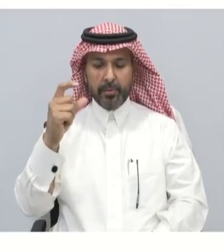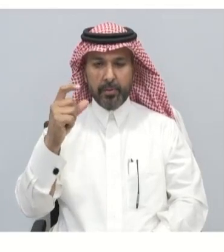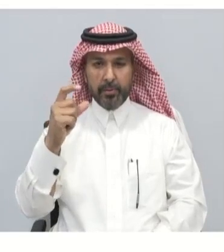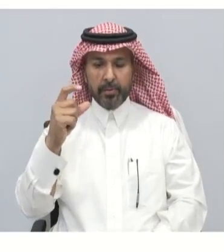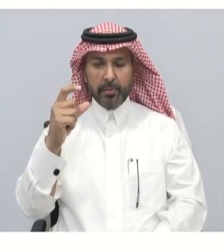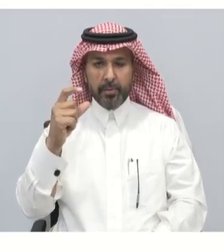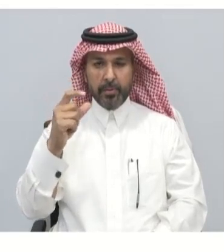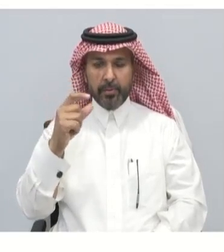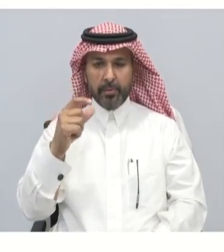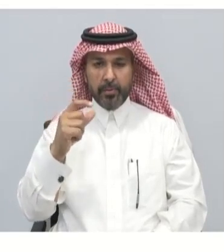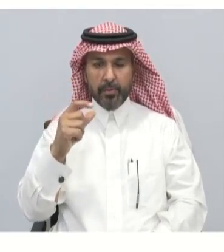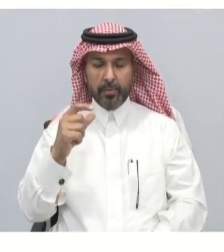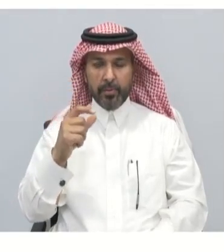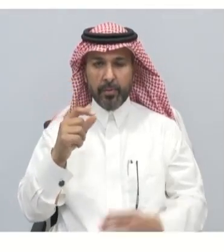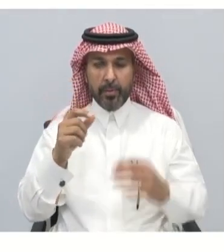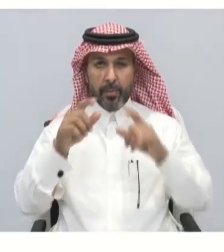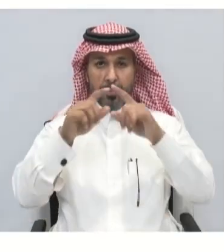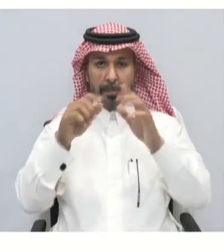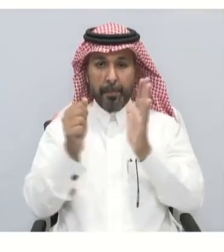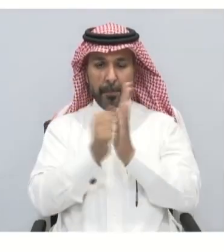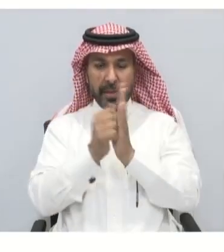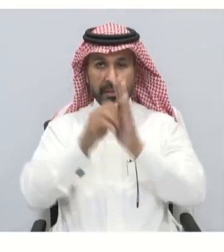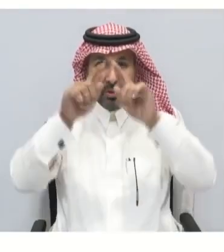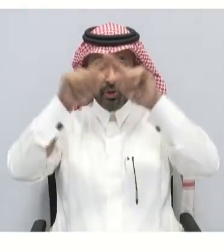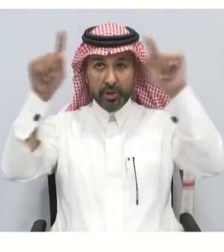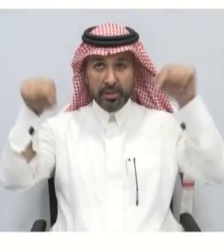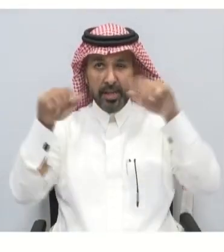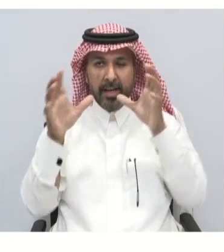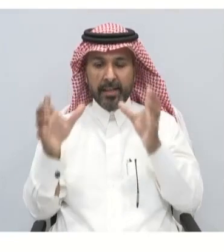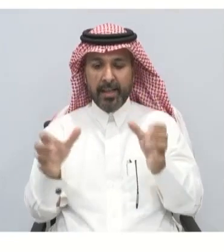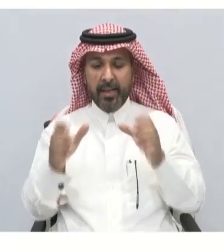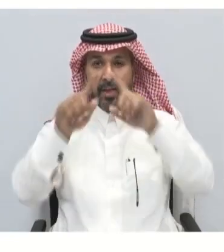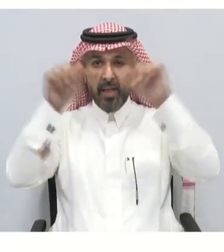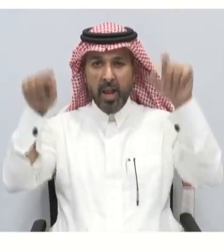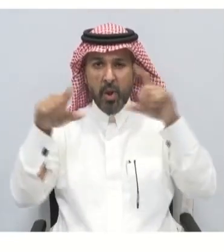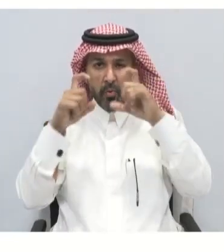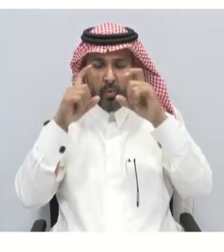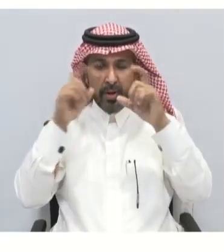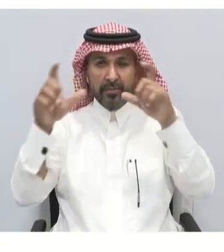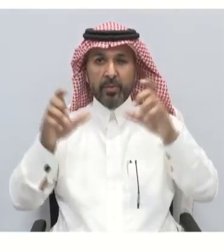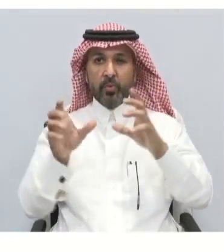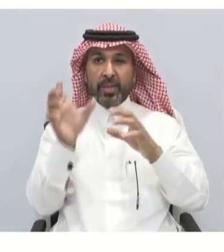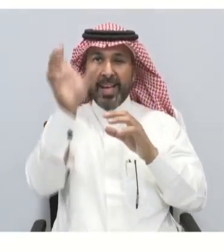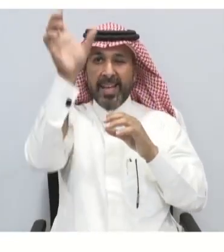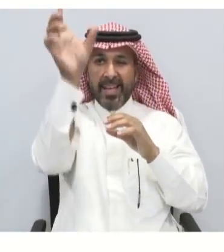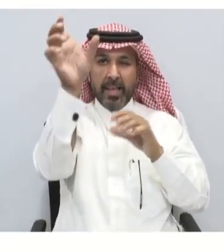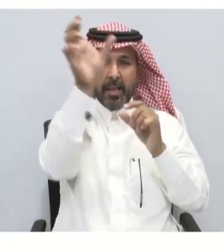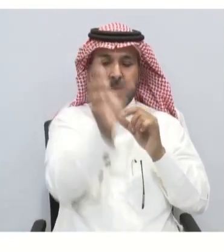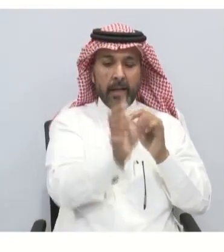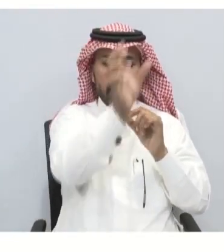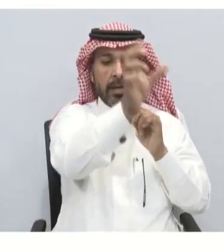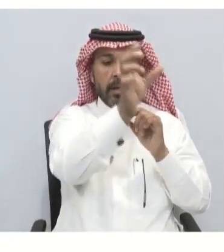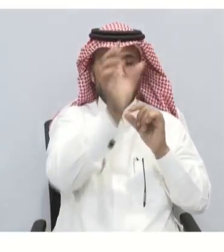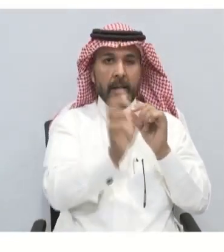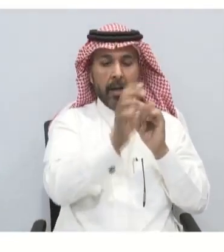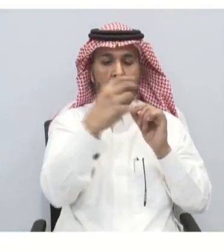قدمين على جدار غرفتها بحيث تكون المسافه بين اللوحات بعضها وبعض وكذلك بين اللوحات ونهايتي